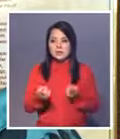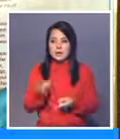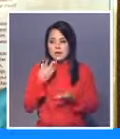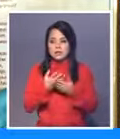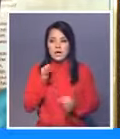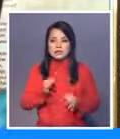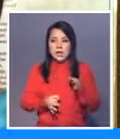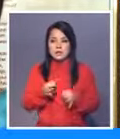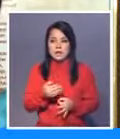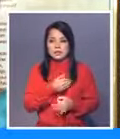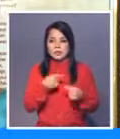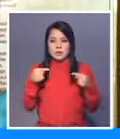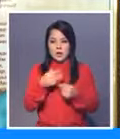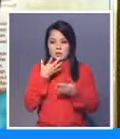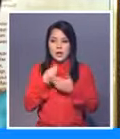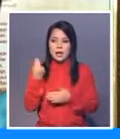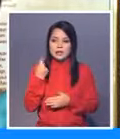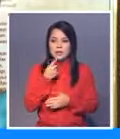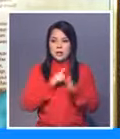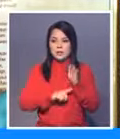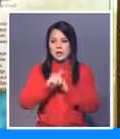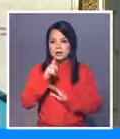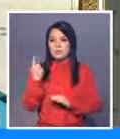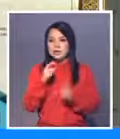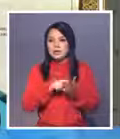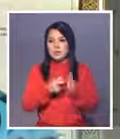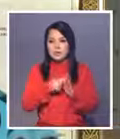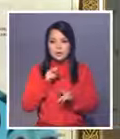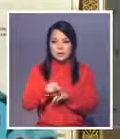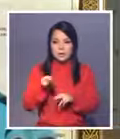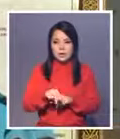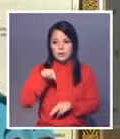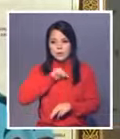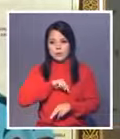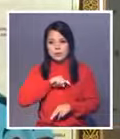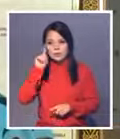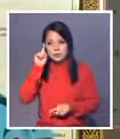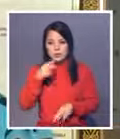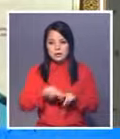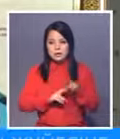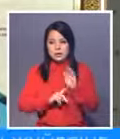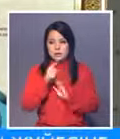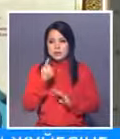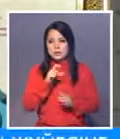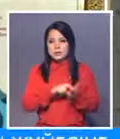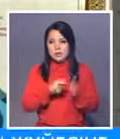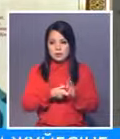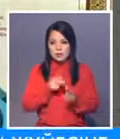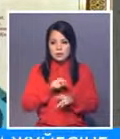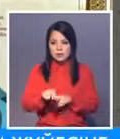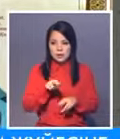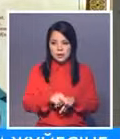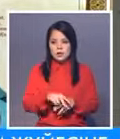жақсы бір жетістігіміз ағылшын тілінің бірінші сыныптан бастап оқытылуы, өзін өзі тану пәнінің қосылуы бірінші сыныптан бастап, информатика